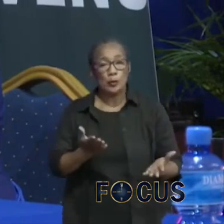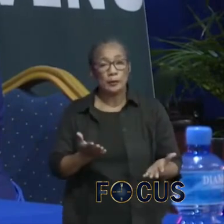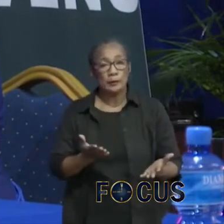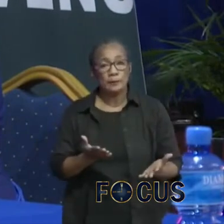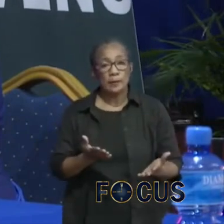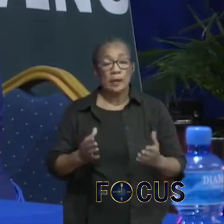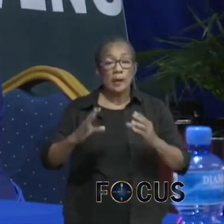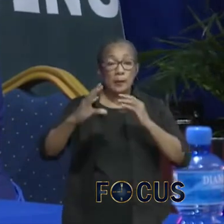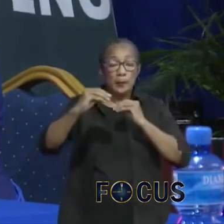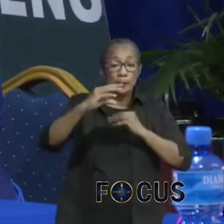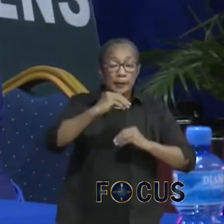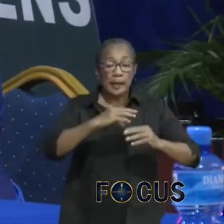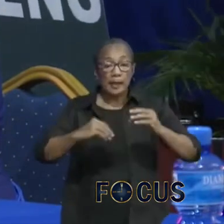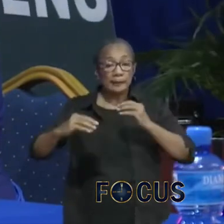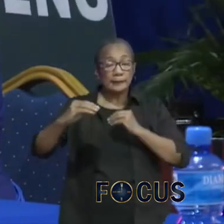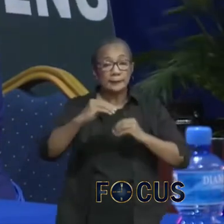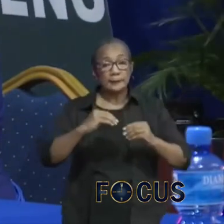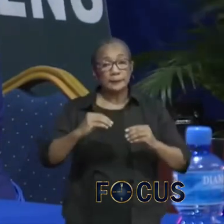gesproken